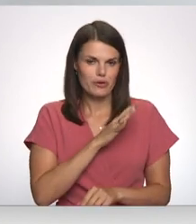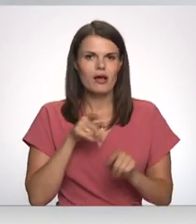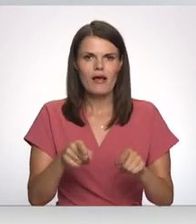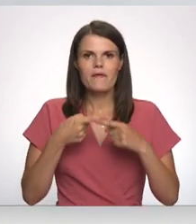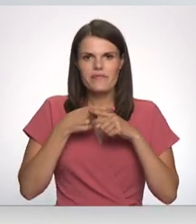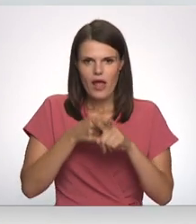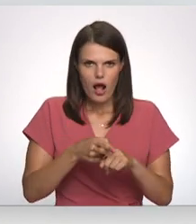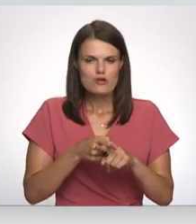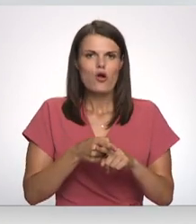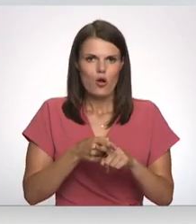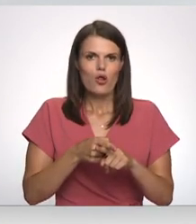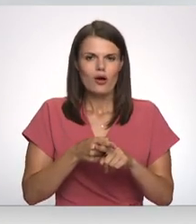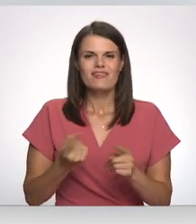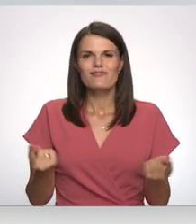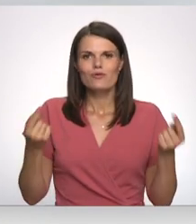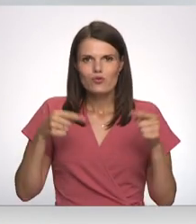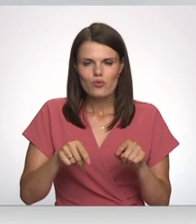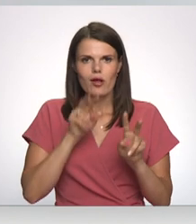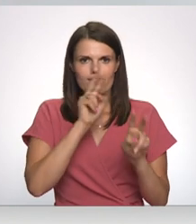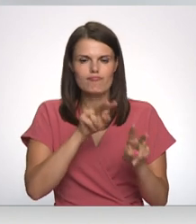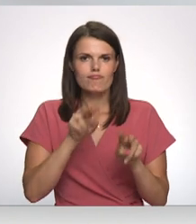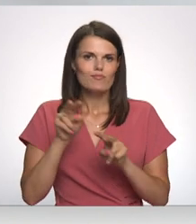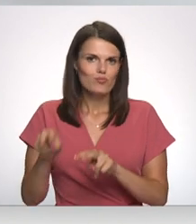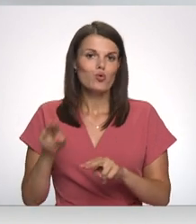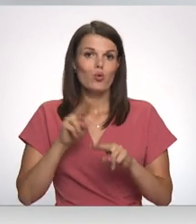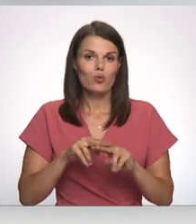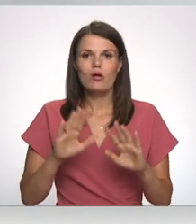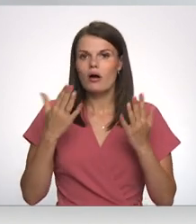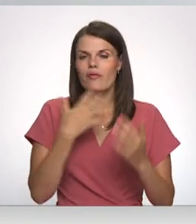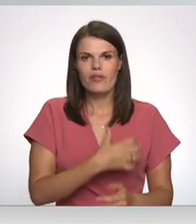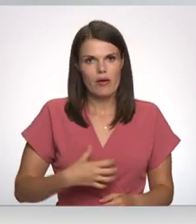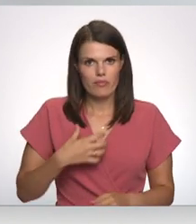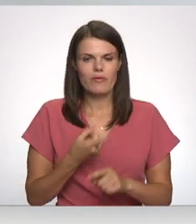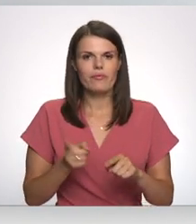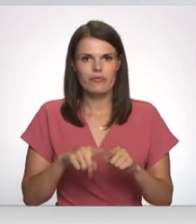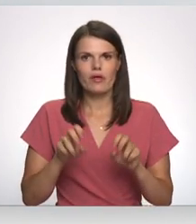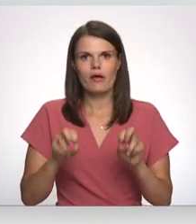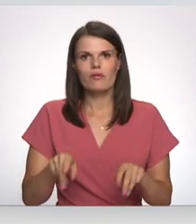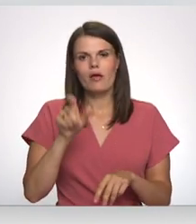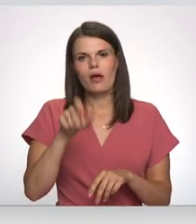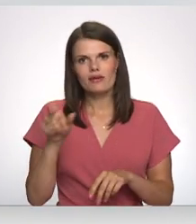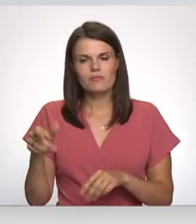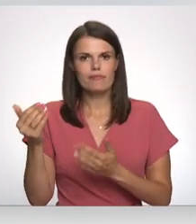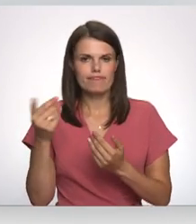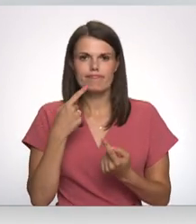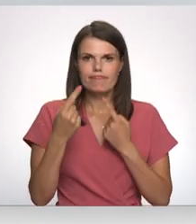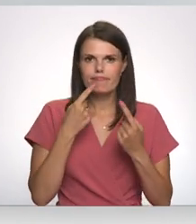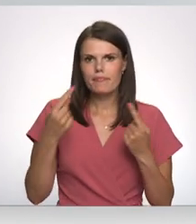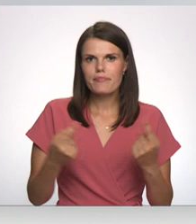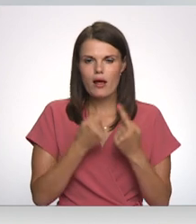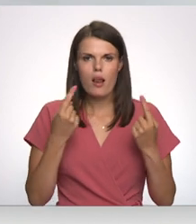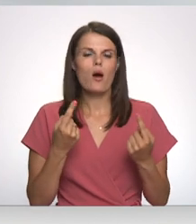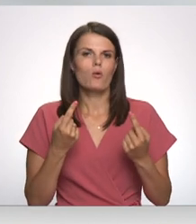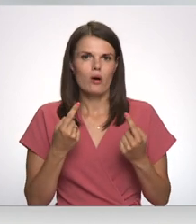tehnoloģija tiek visu laiku uzraudzīta un, ja ir nepieciešams, tad viņa tiek arī pielāgota. Tiklīdz